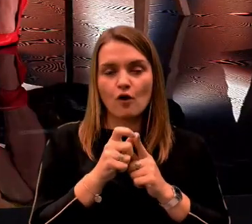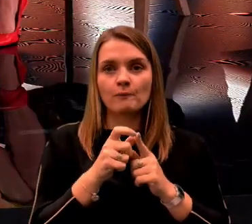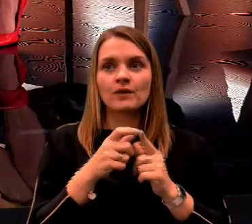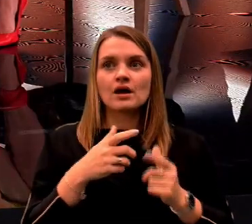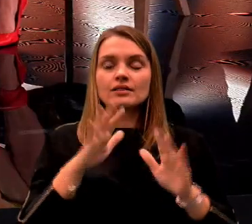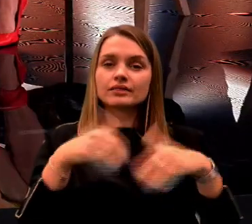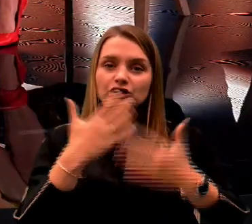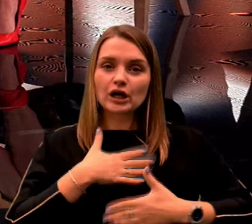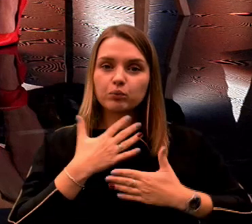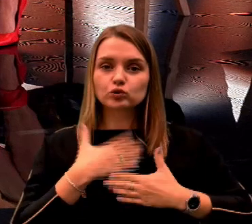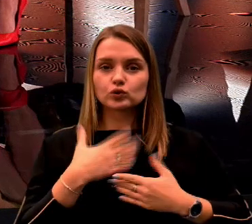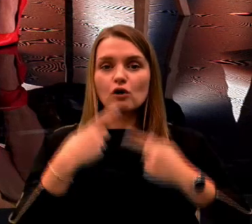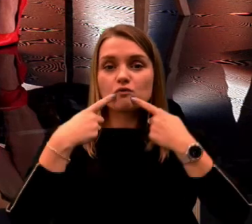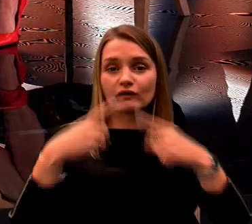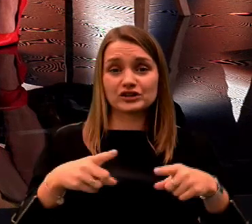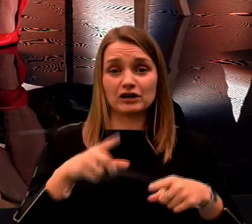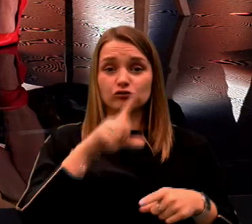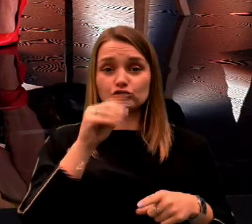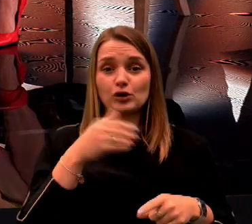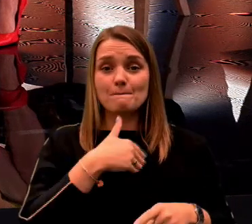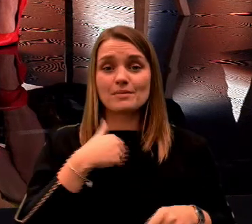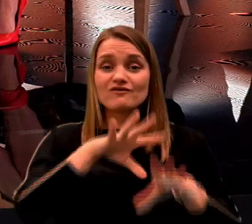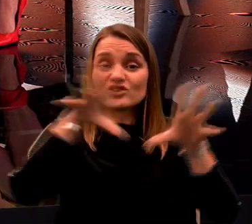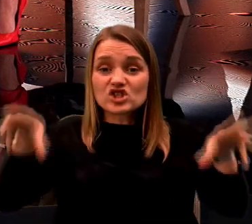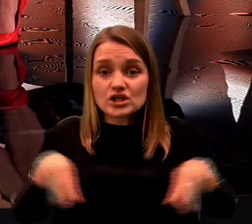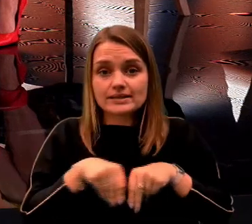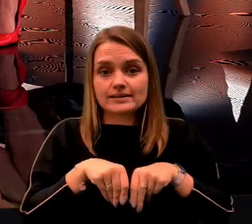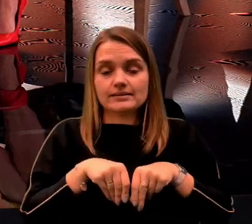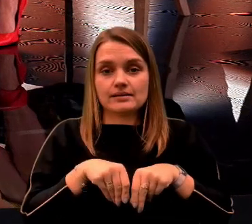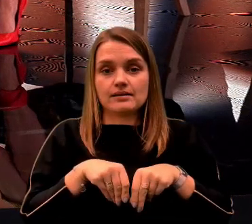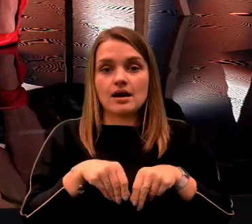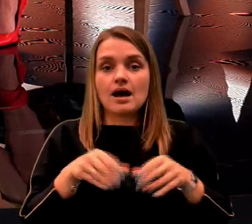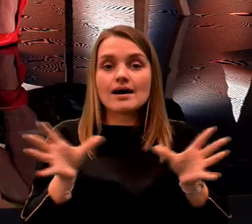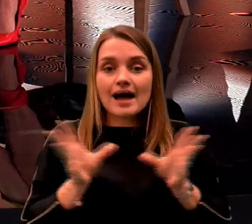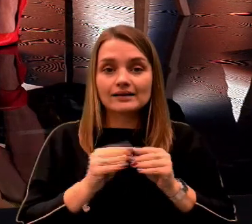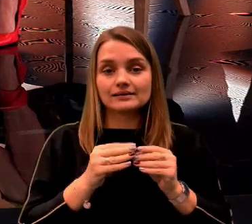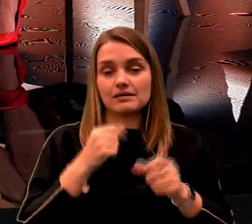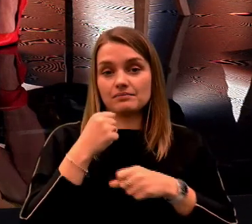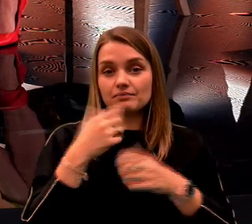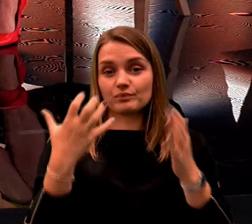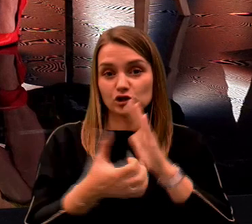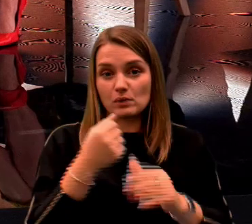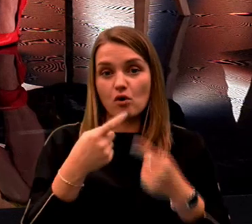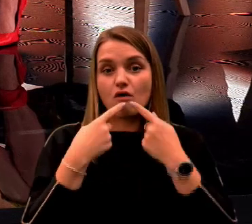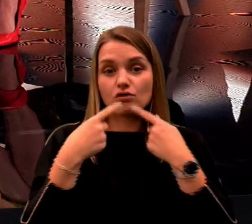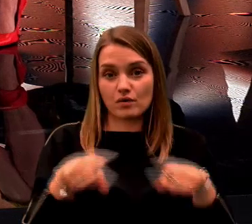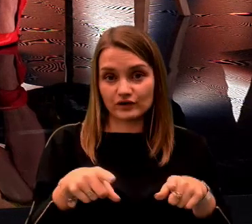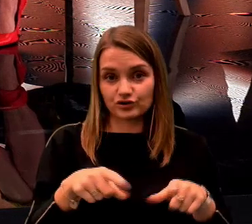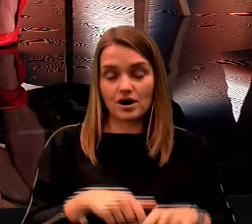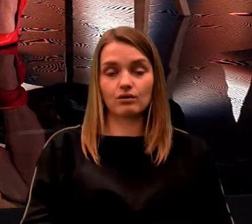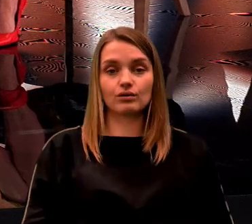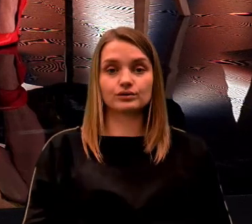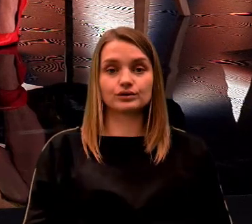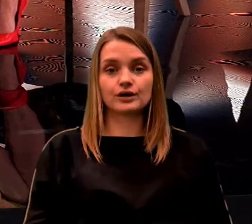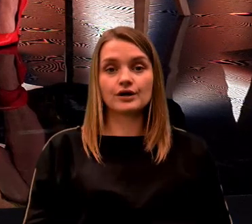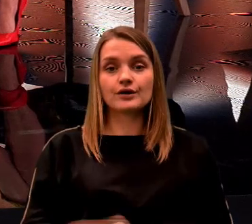tak naprawdę ciągniemy wszystko razem i każdy w obrębie mojego pola decyzyjnego jest odpowiedzialny za ten kawałek i kontrybuuje.